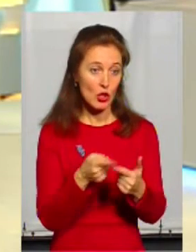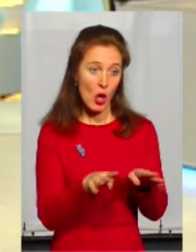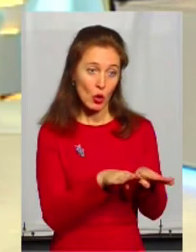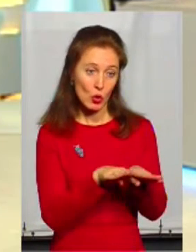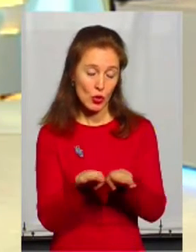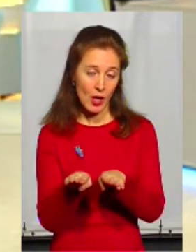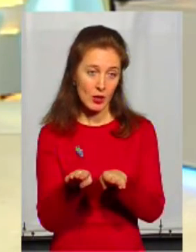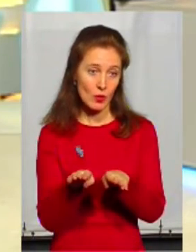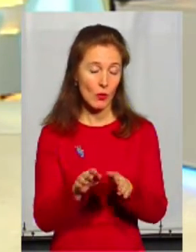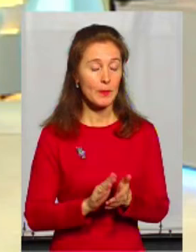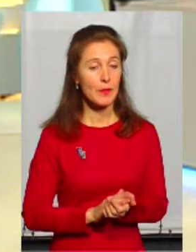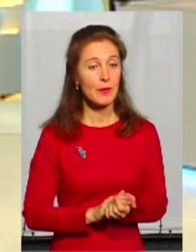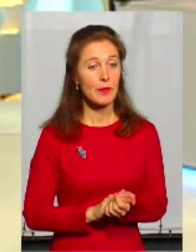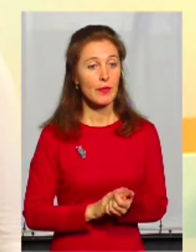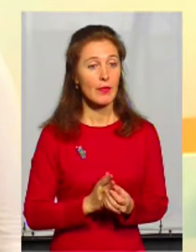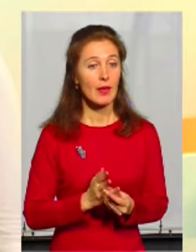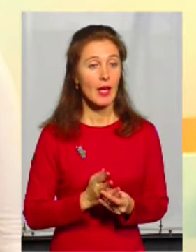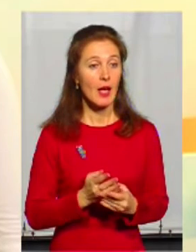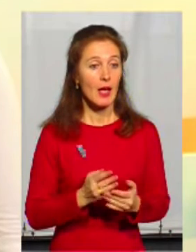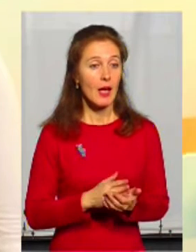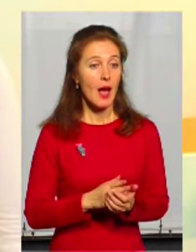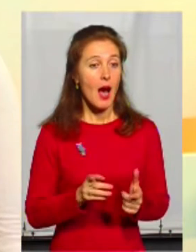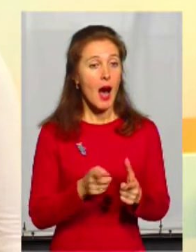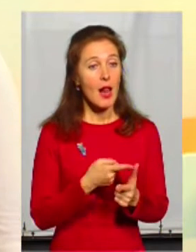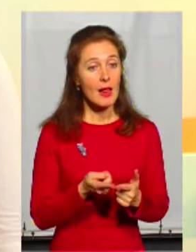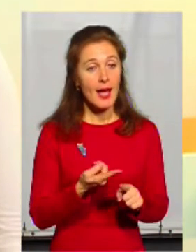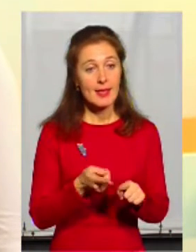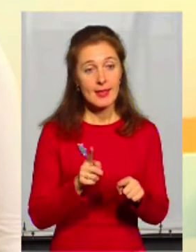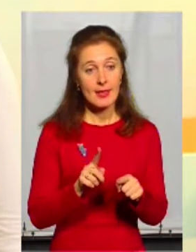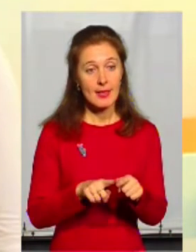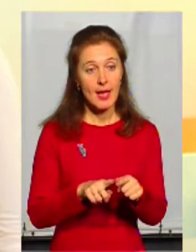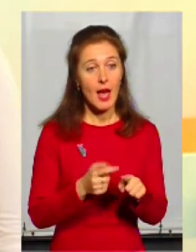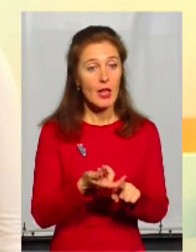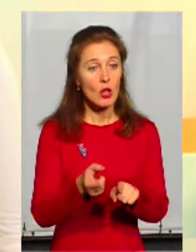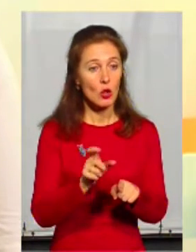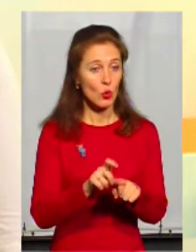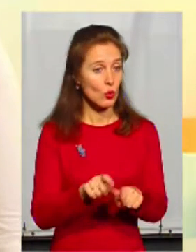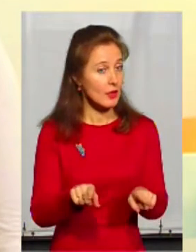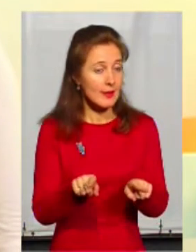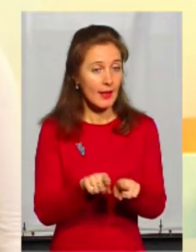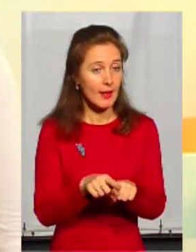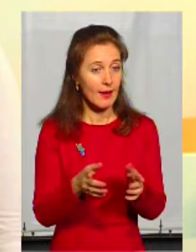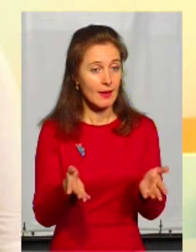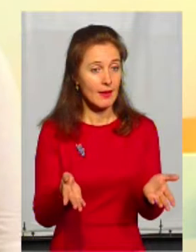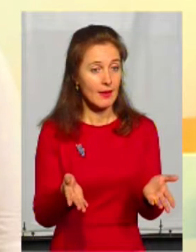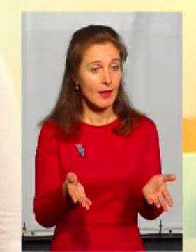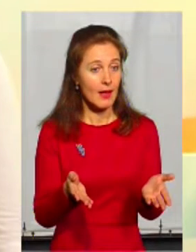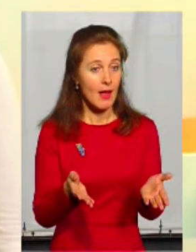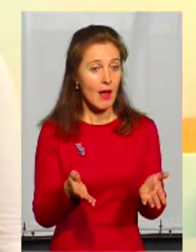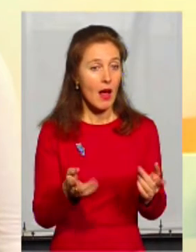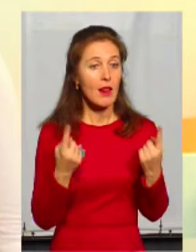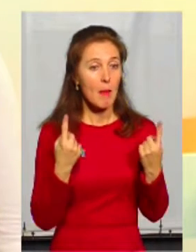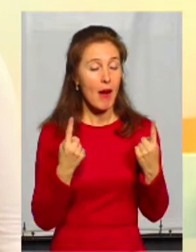нові правила? Отой термін, напевно, але це дуже таке